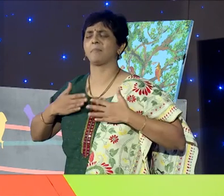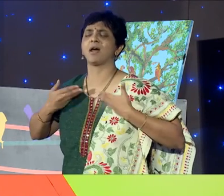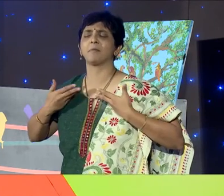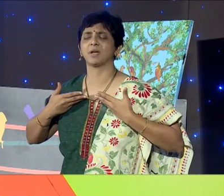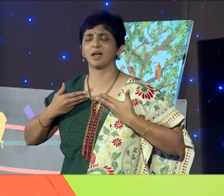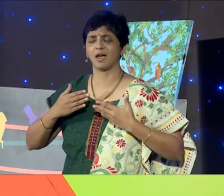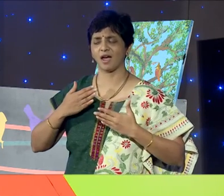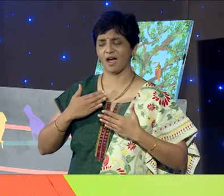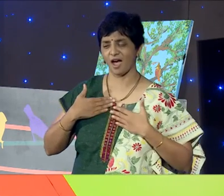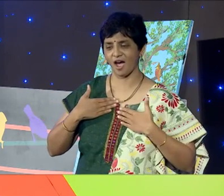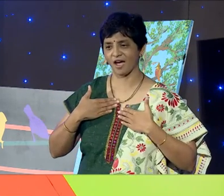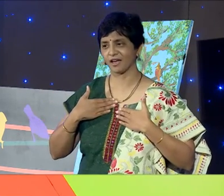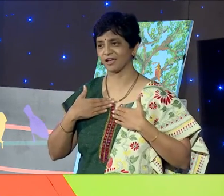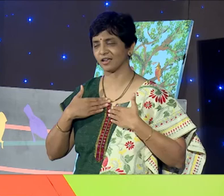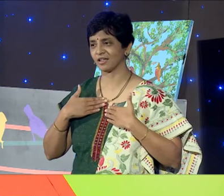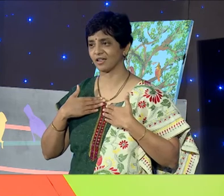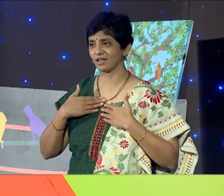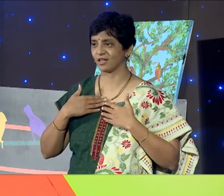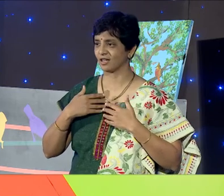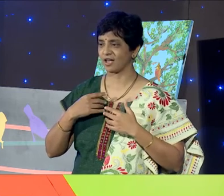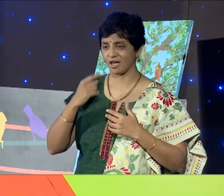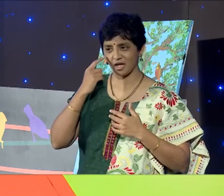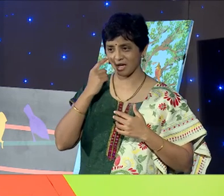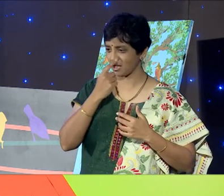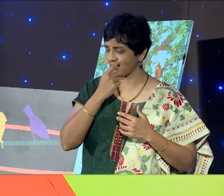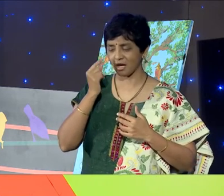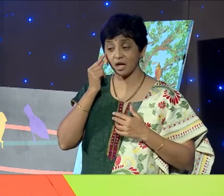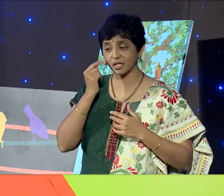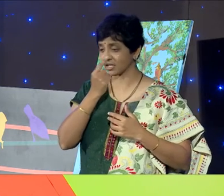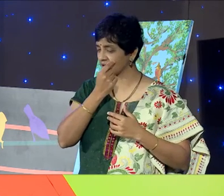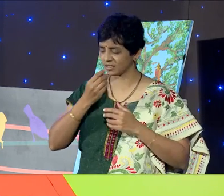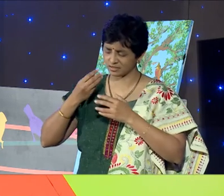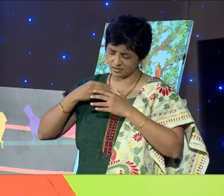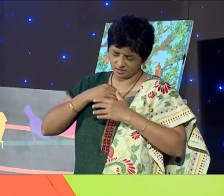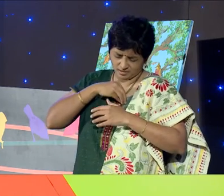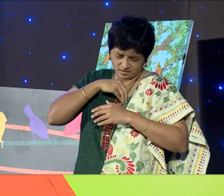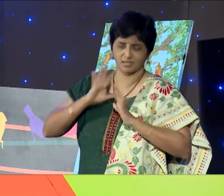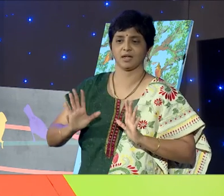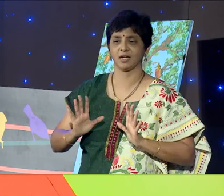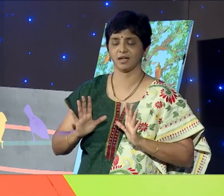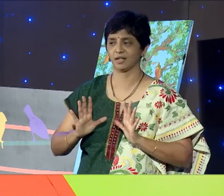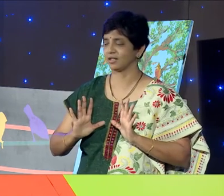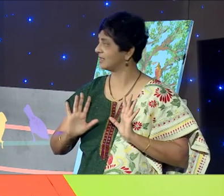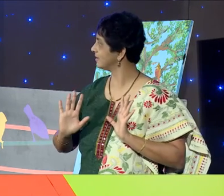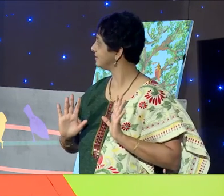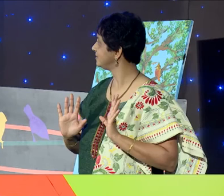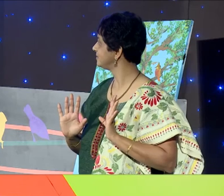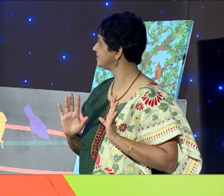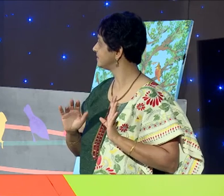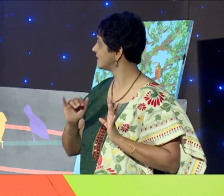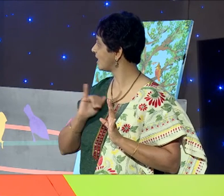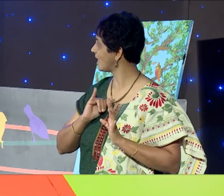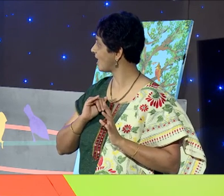भी आंखों के पानी को सीने में छुपाना सीख लिया है। फिजाओ मत करो गुरुर अपने पे इतना,